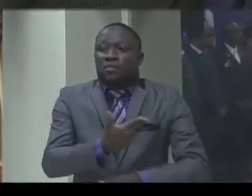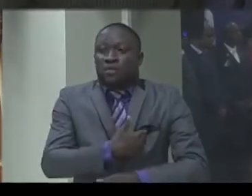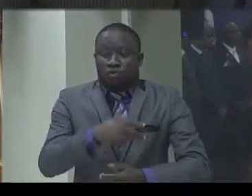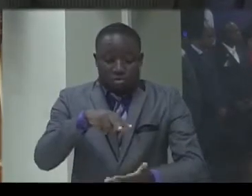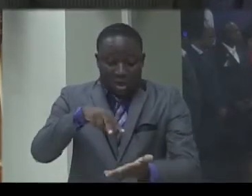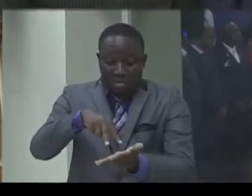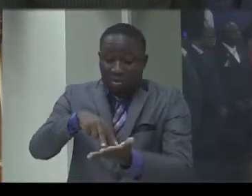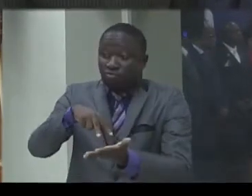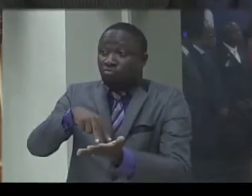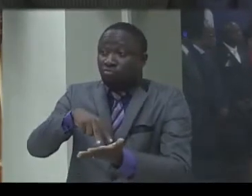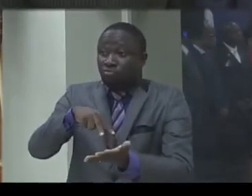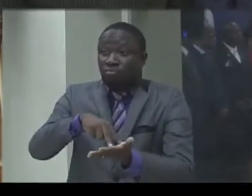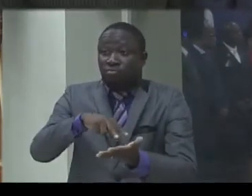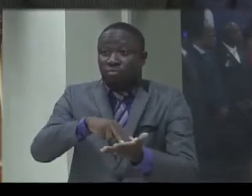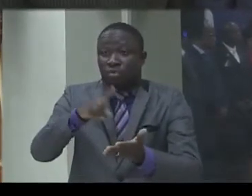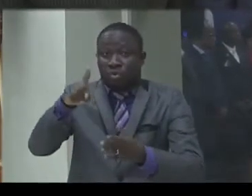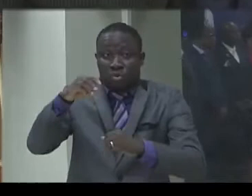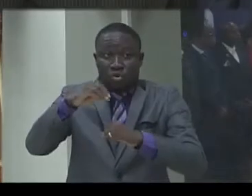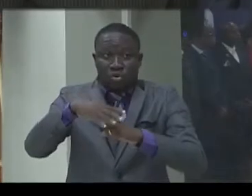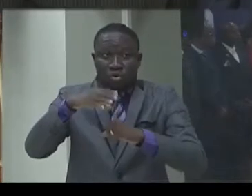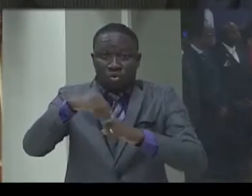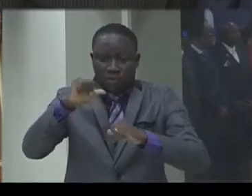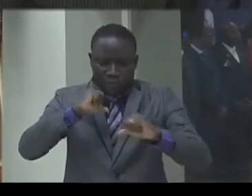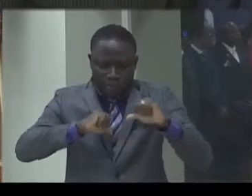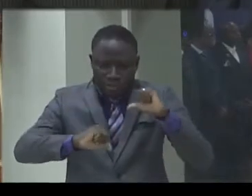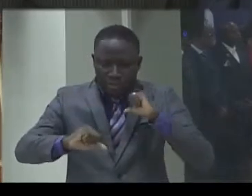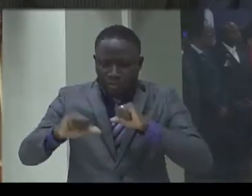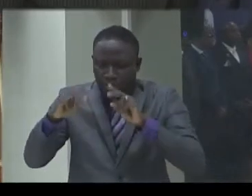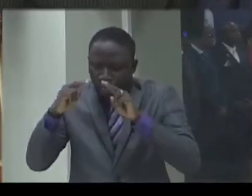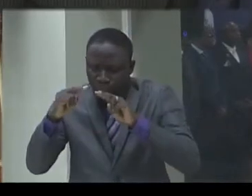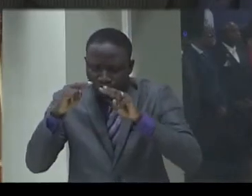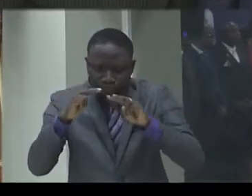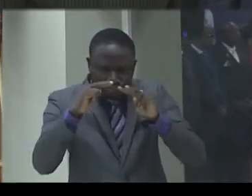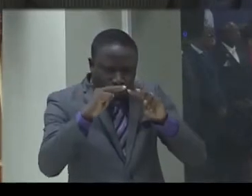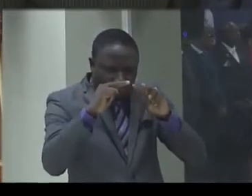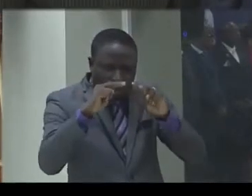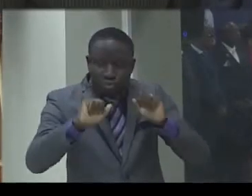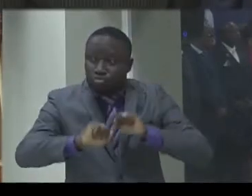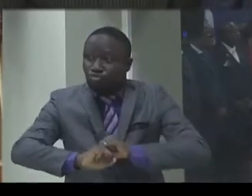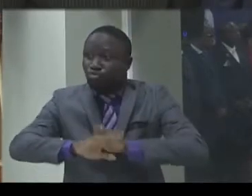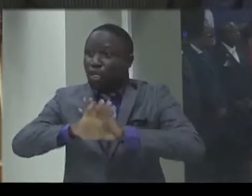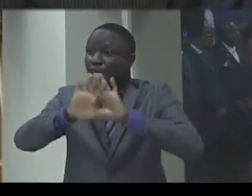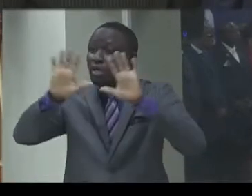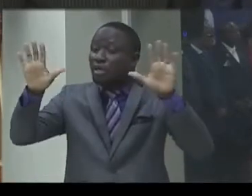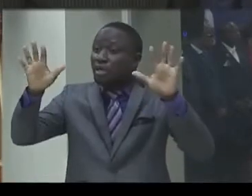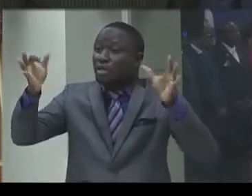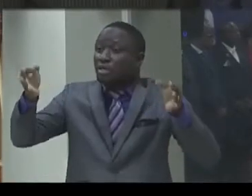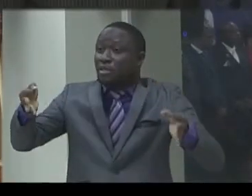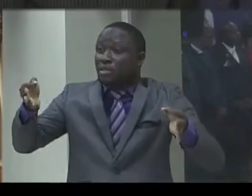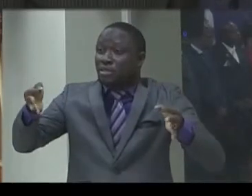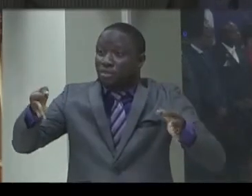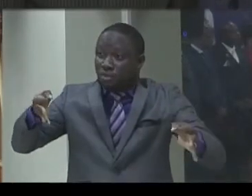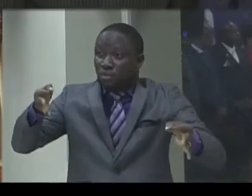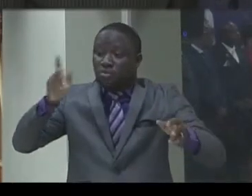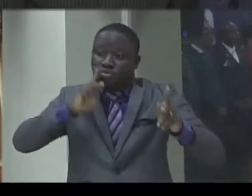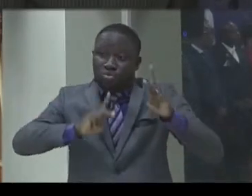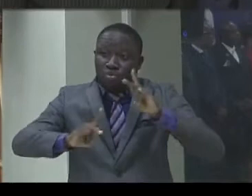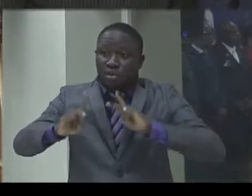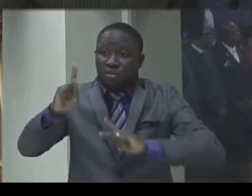sou pie yon konsey sientifik ki pou eklere desisyon piblik yo.